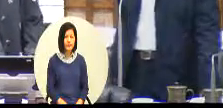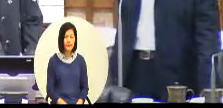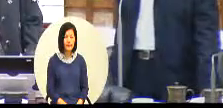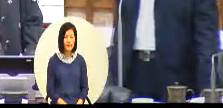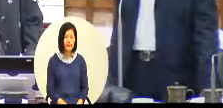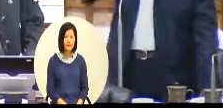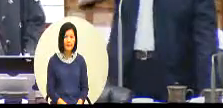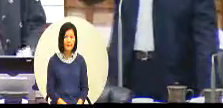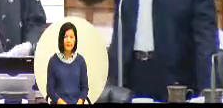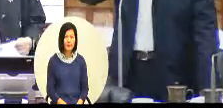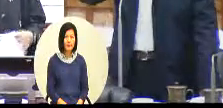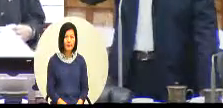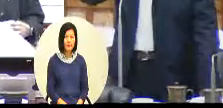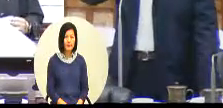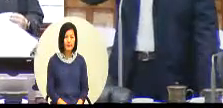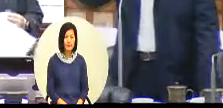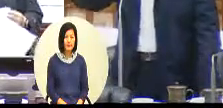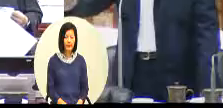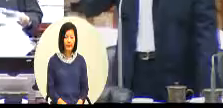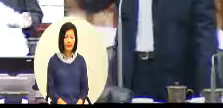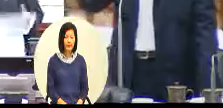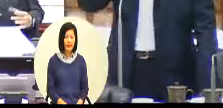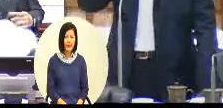能够做到